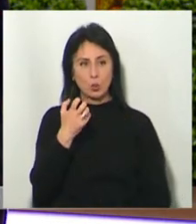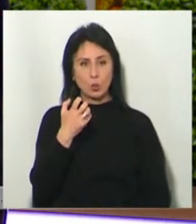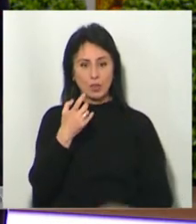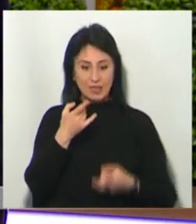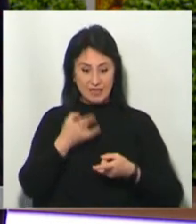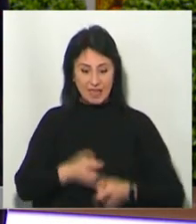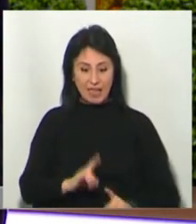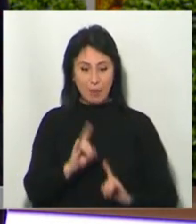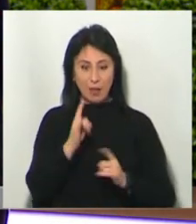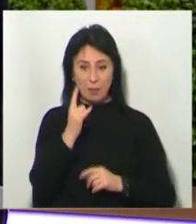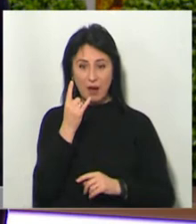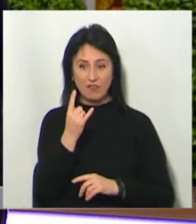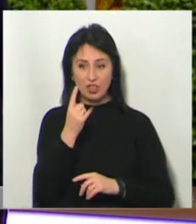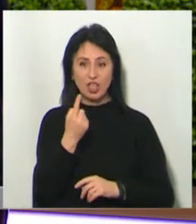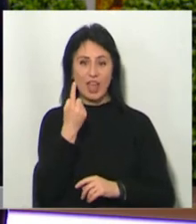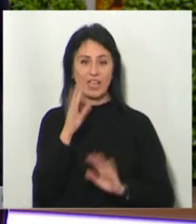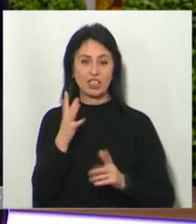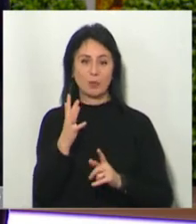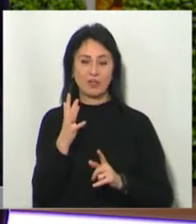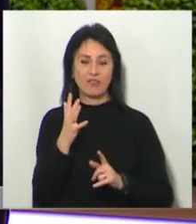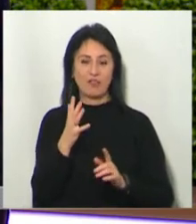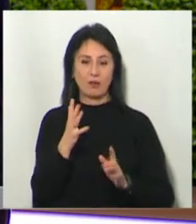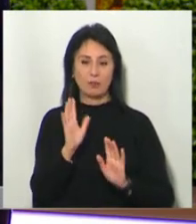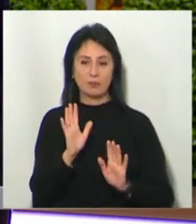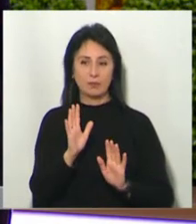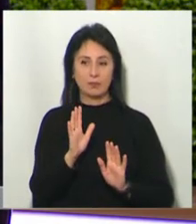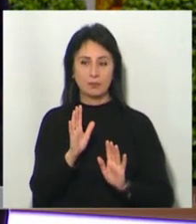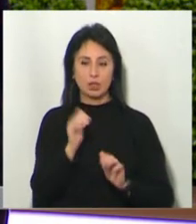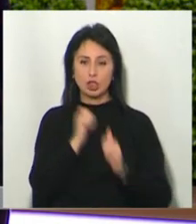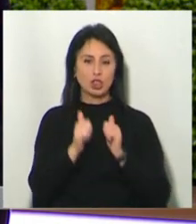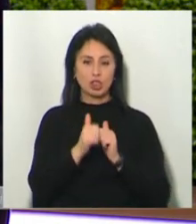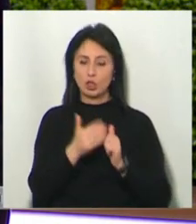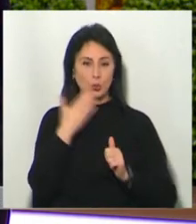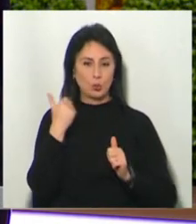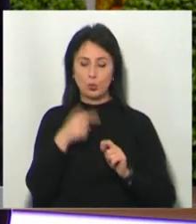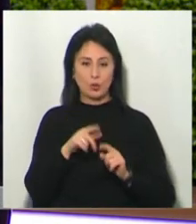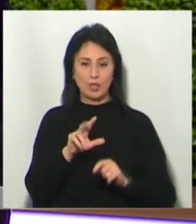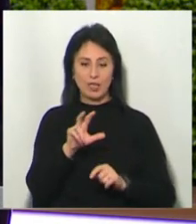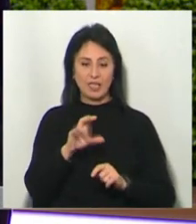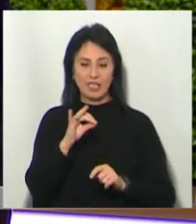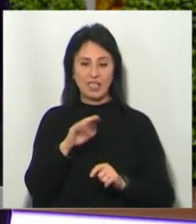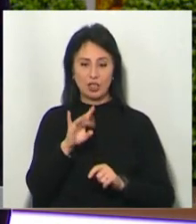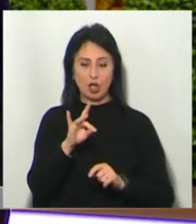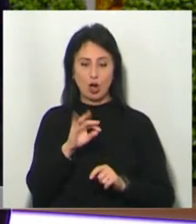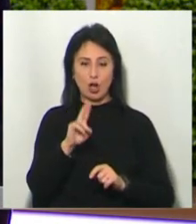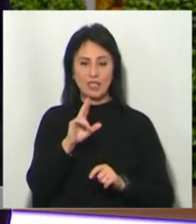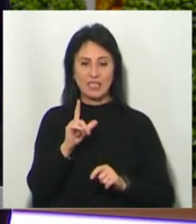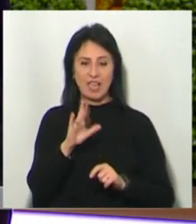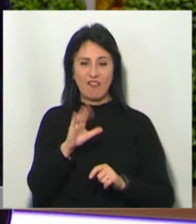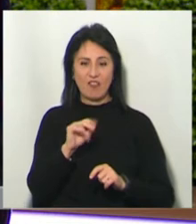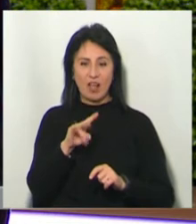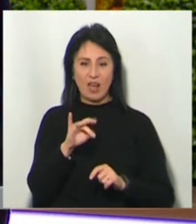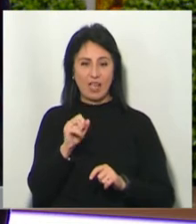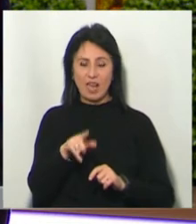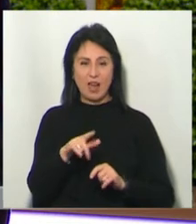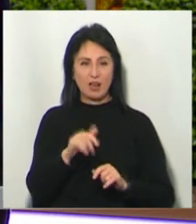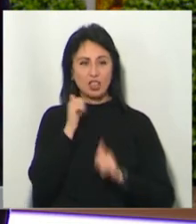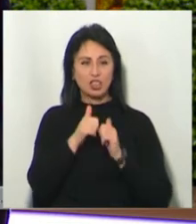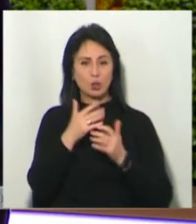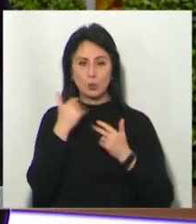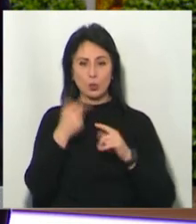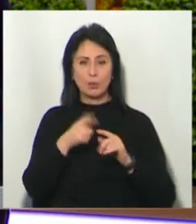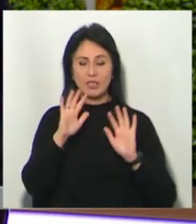dava devil băușse, aris ertișem trua. Es aris xiri. Misi aseti შემთხვევებით